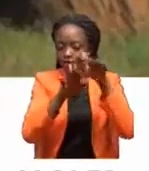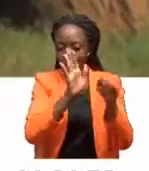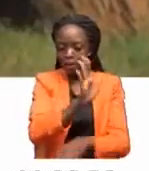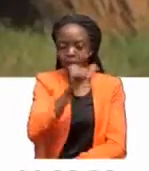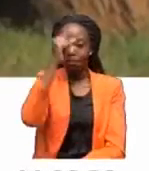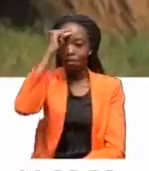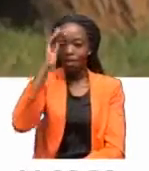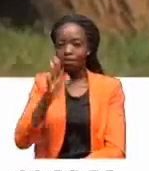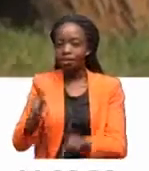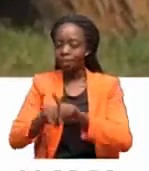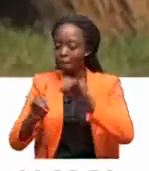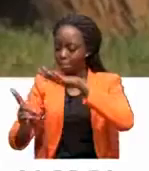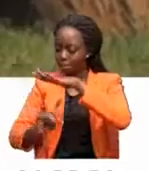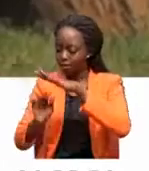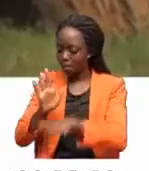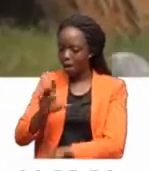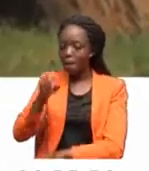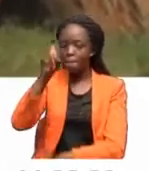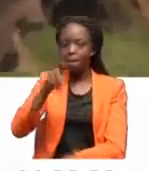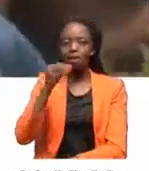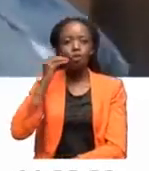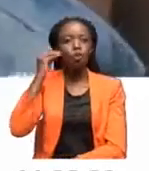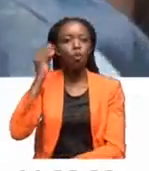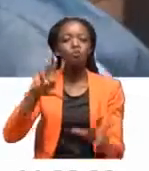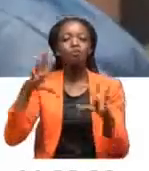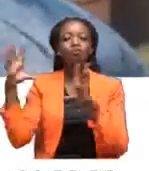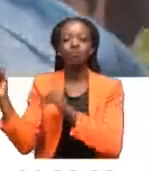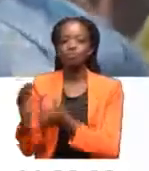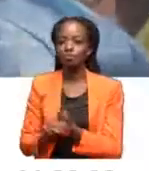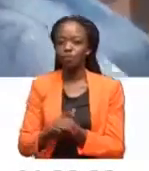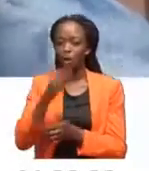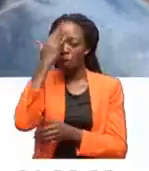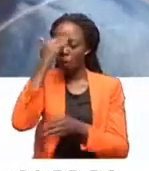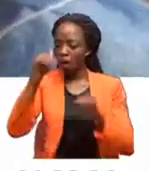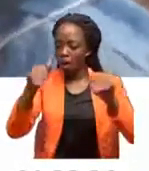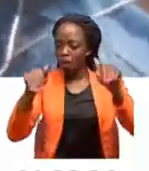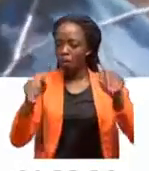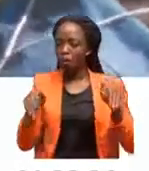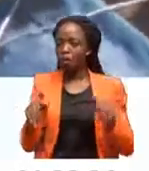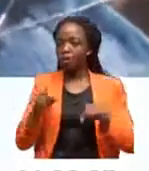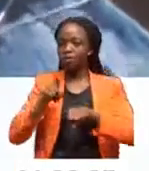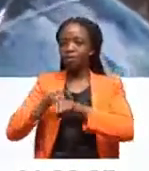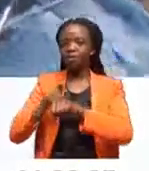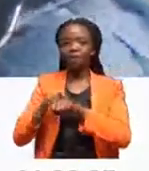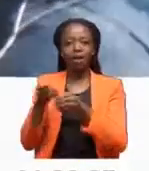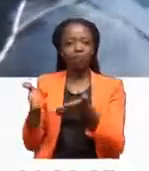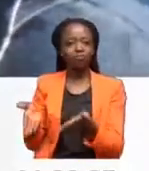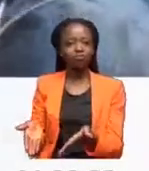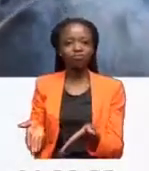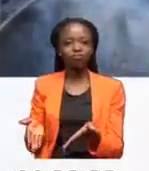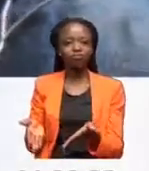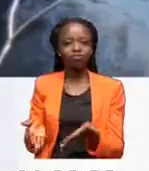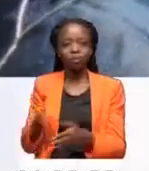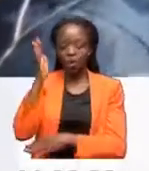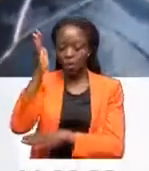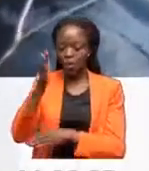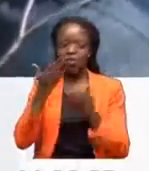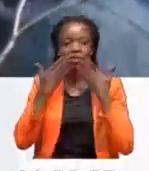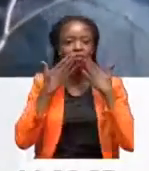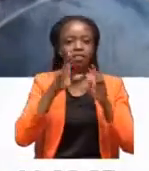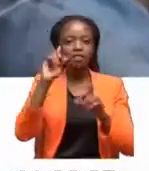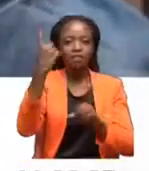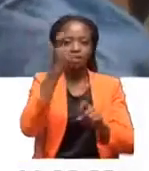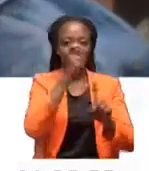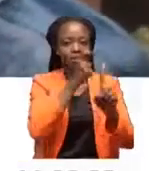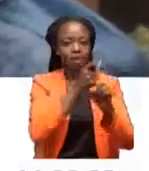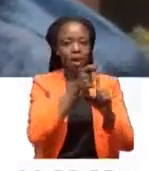wake ni lazima waende nyumbani. Na mbona mkasubiria wakati huu? Kwa hiki ameweza kuhitimisha kipindi cha kwanza miaka 5, huu